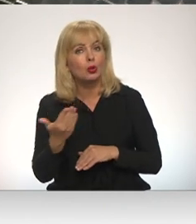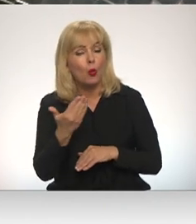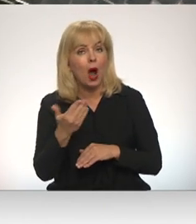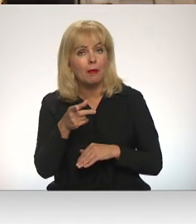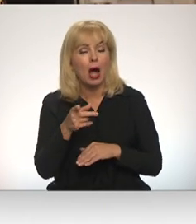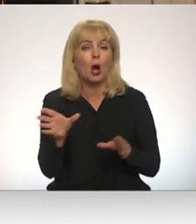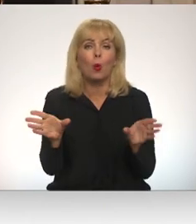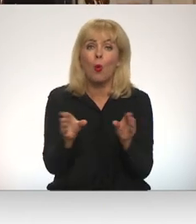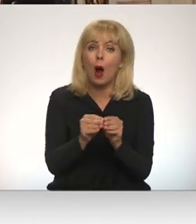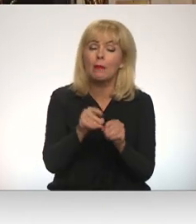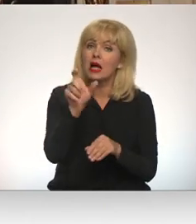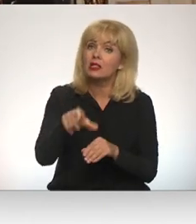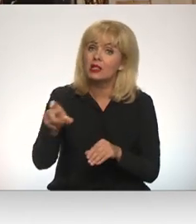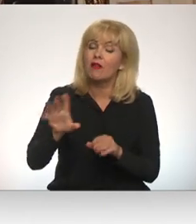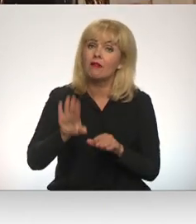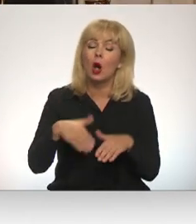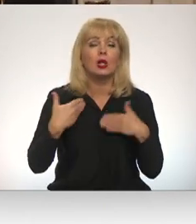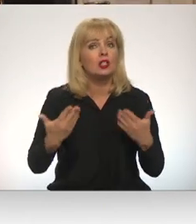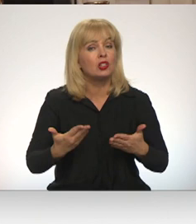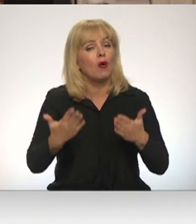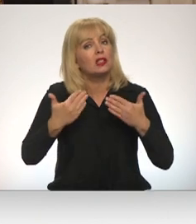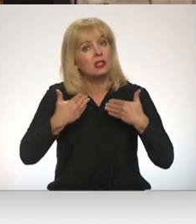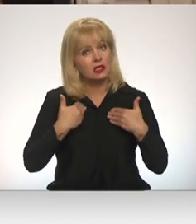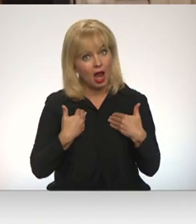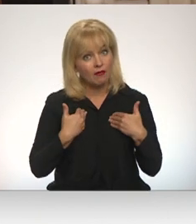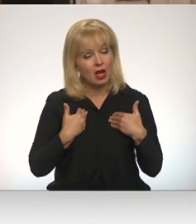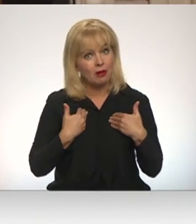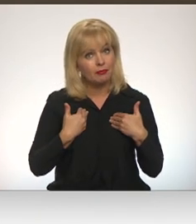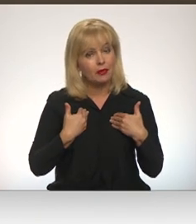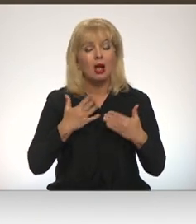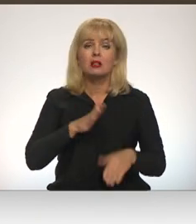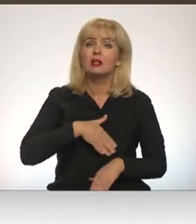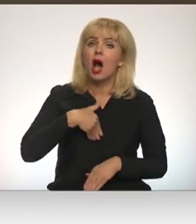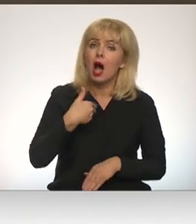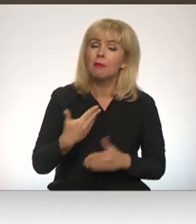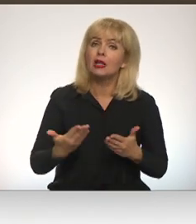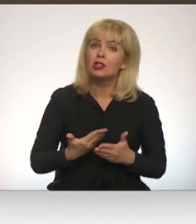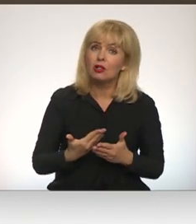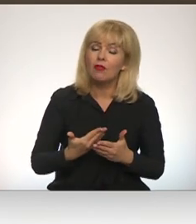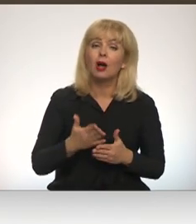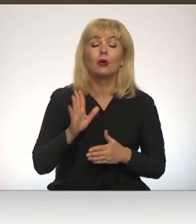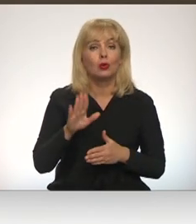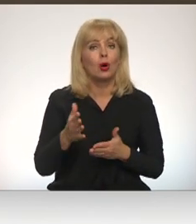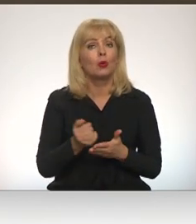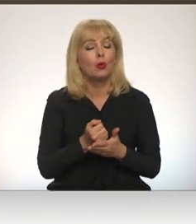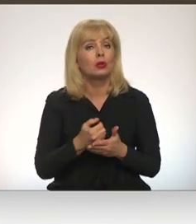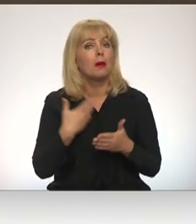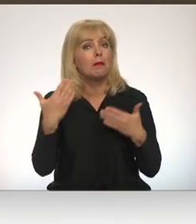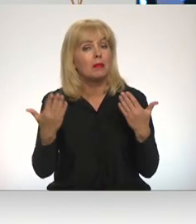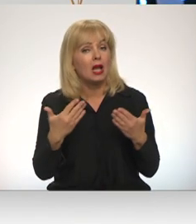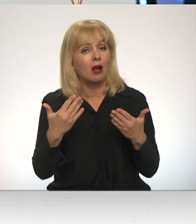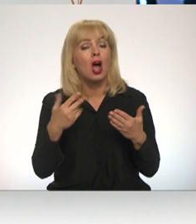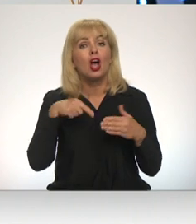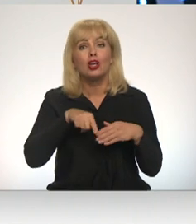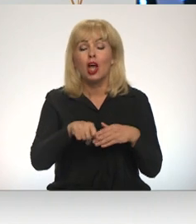kompilācija kopā, kur cilvēks var izdzīvot sevi, izdzīvot to savu sāpi, varbūt un būt varbūt tajā prieka gaisotnē tieši